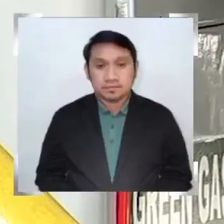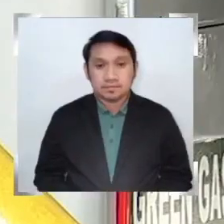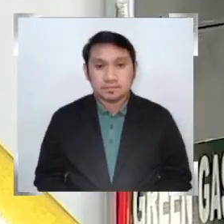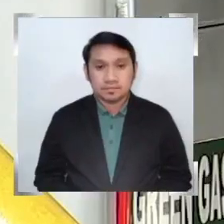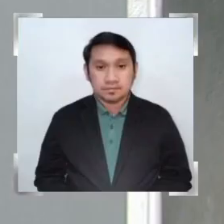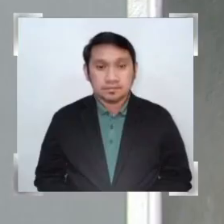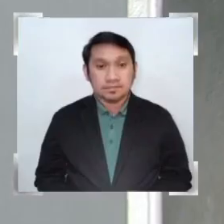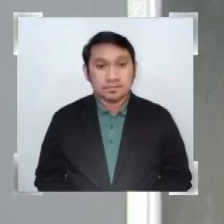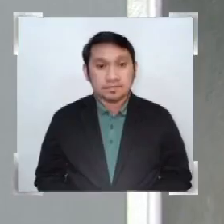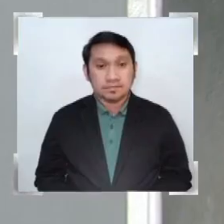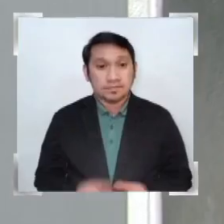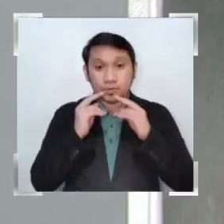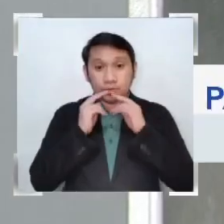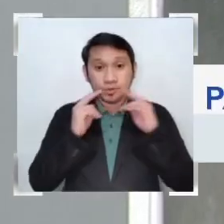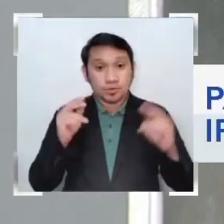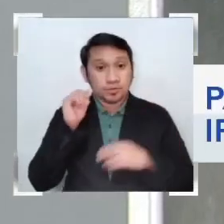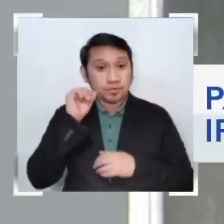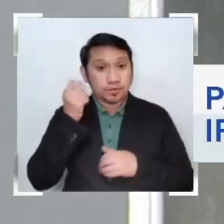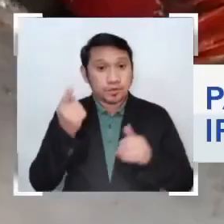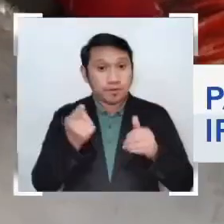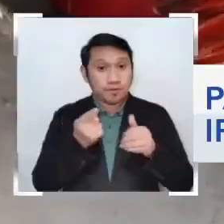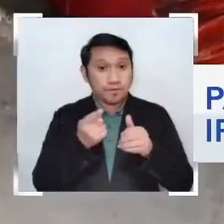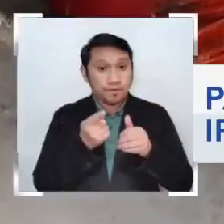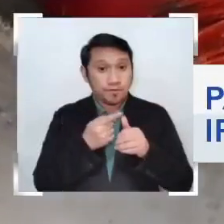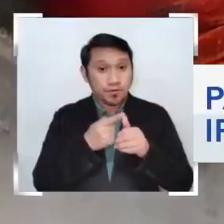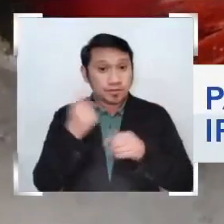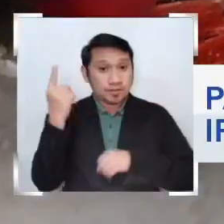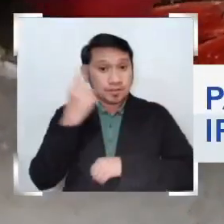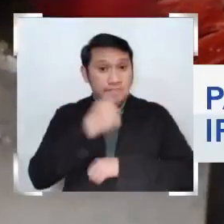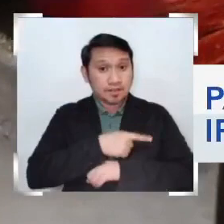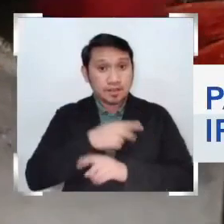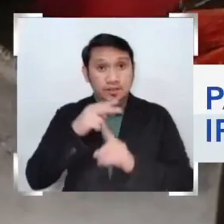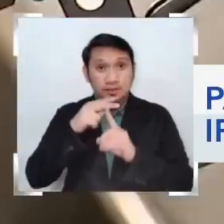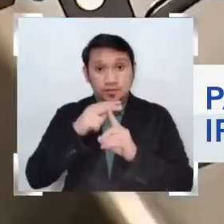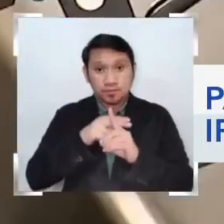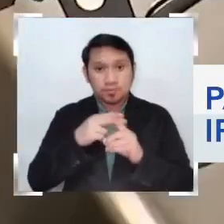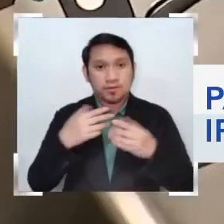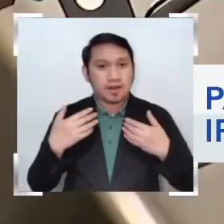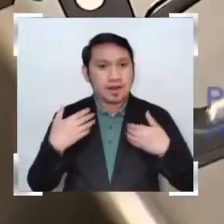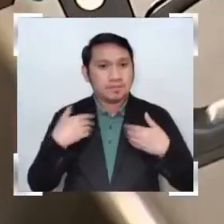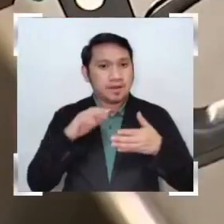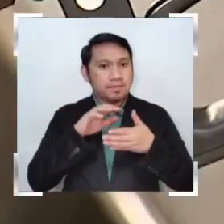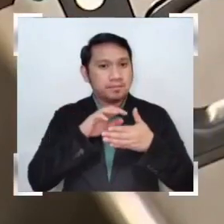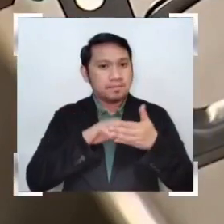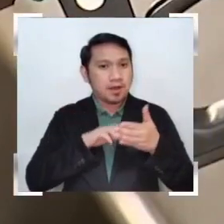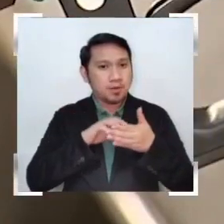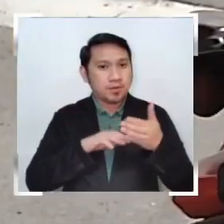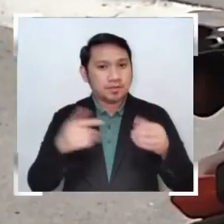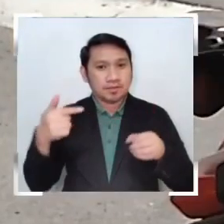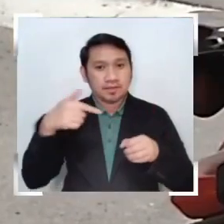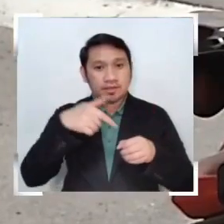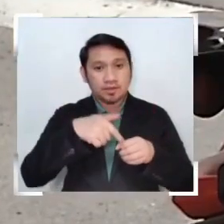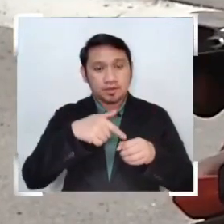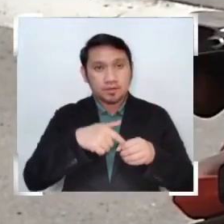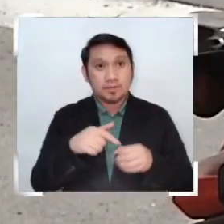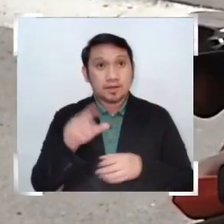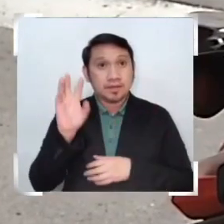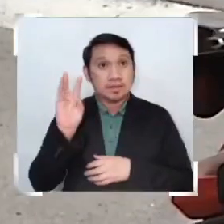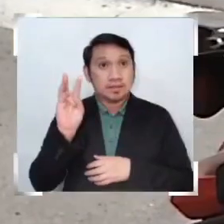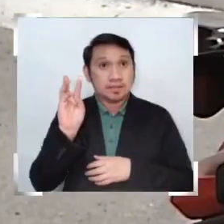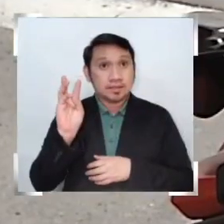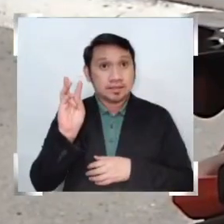Good news, bukas, unang araw ng Nobyembre, may bawas presyo ulit sa petrolyo. 60 sentimo kada litong rollback sa